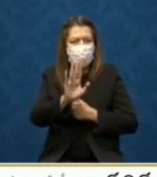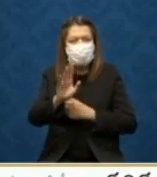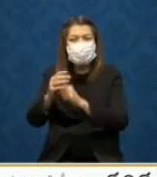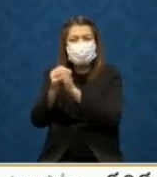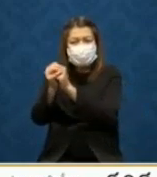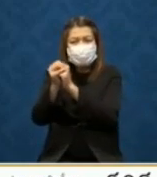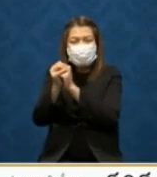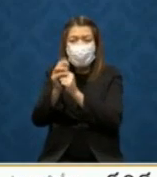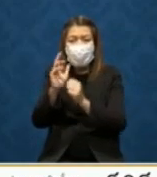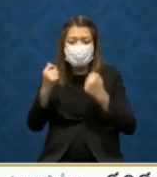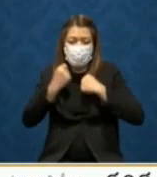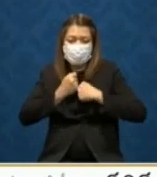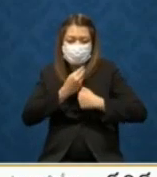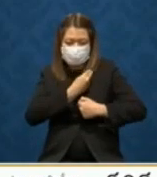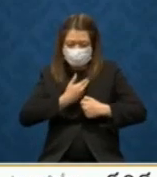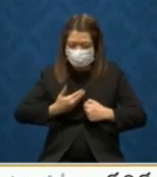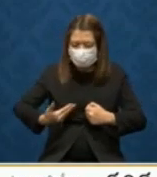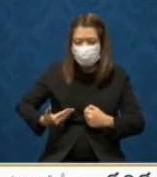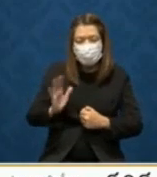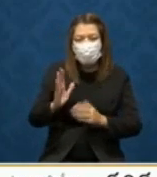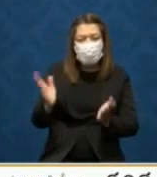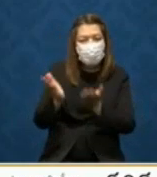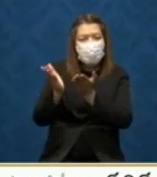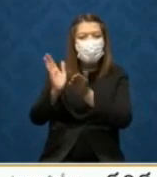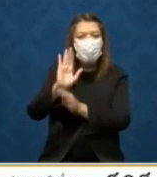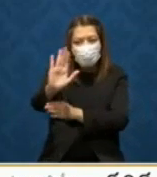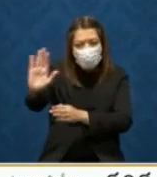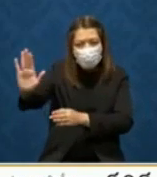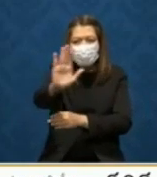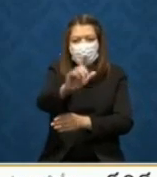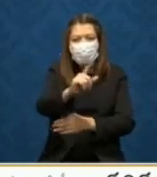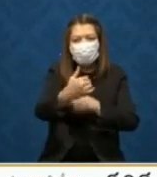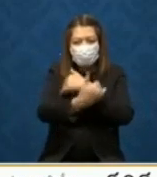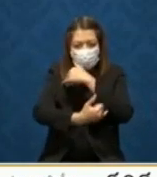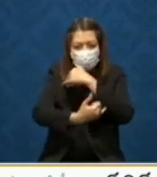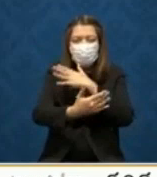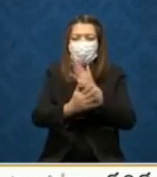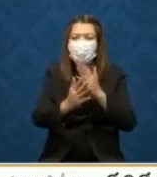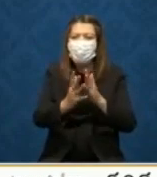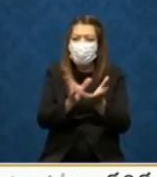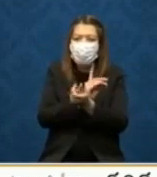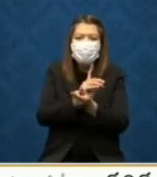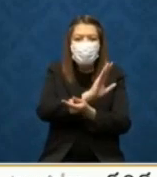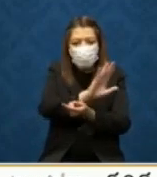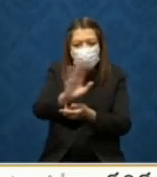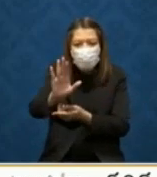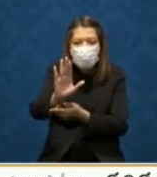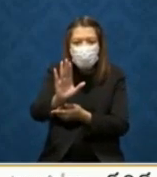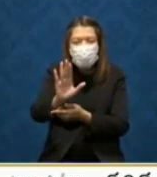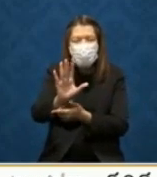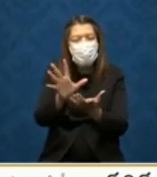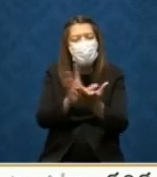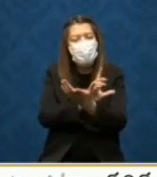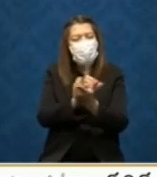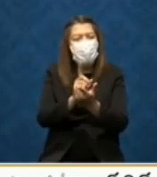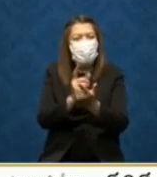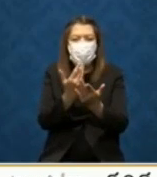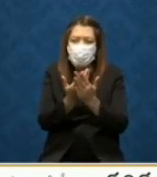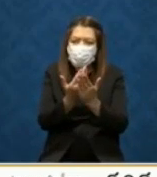ชุดกีบเ้านะครับเราส่งเสริมเราชอบมันเป็นสิ่งที่ดีเมืองนอกเขามองเรื่องวัฒนธรรมเป็นเรื่องราย